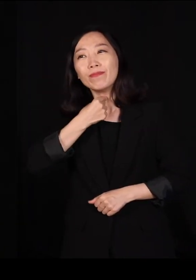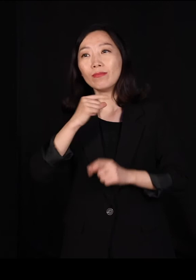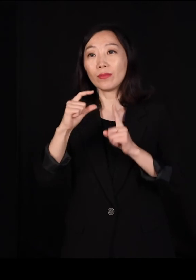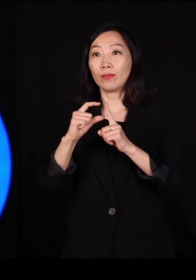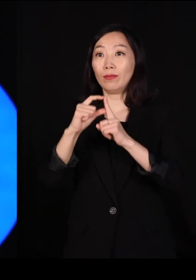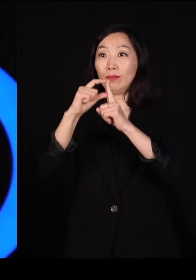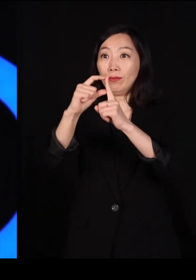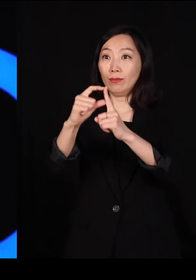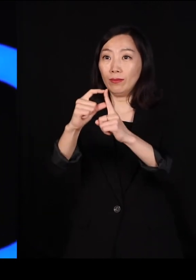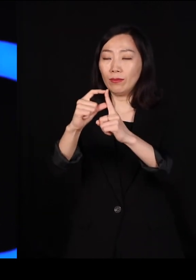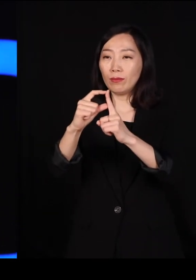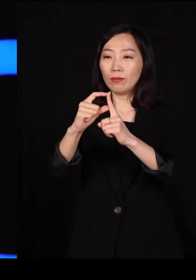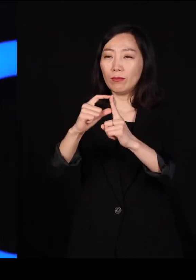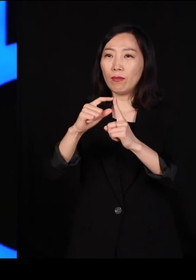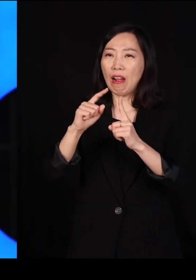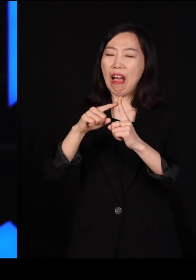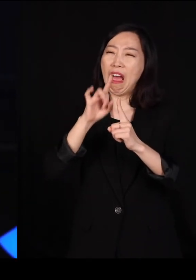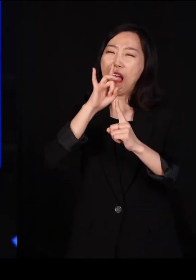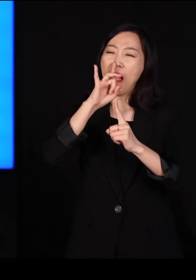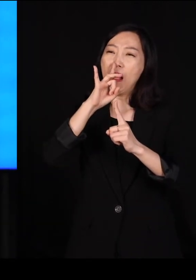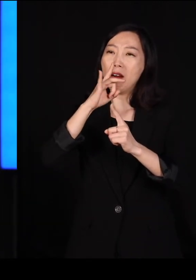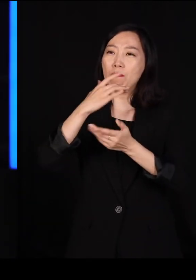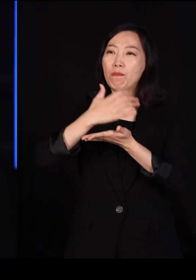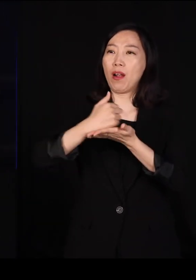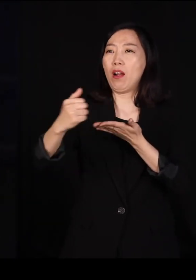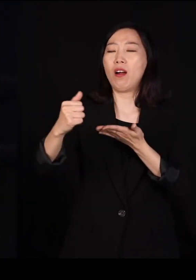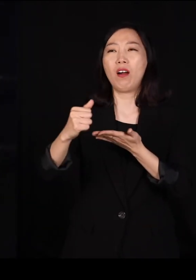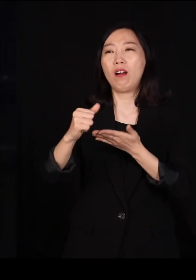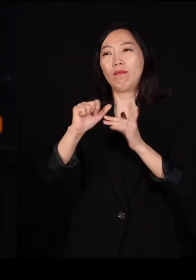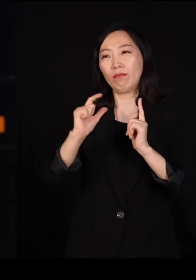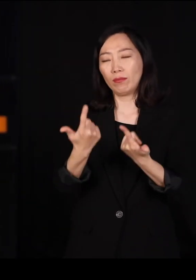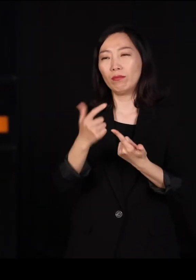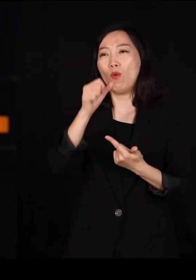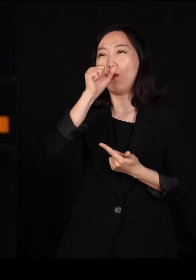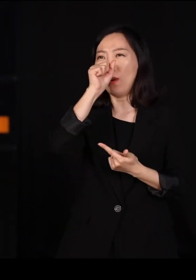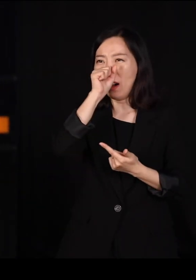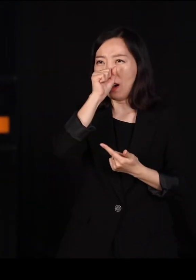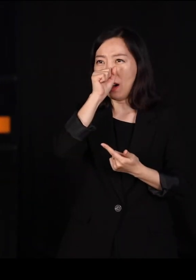꿈이라는 단어가 진로한테 뺏기지 않았으면 좋겠어요.